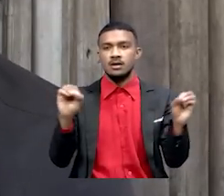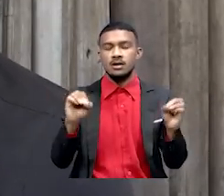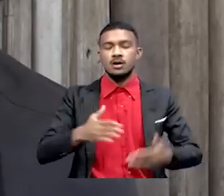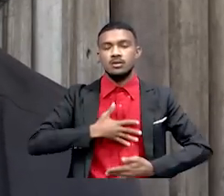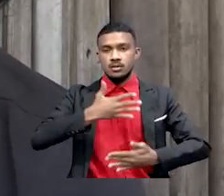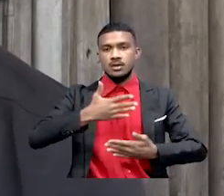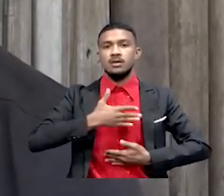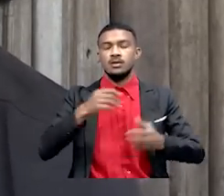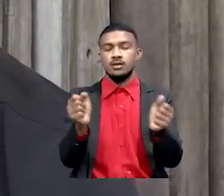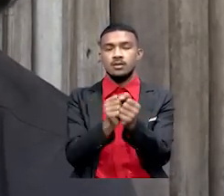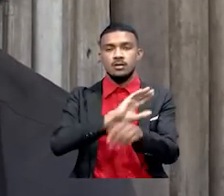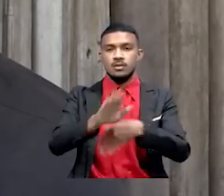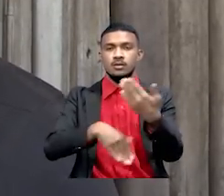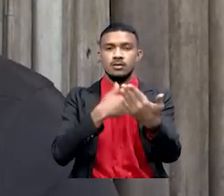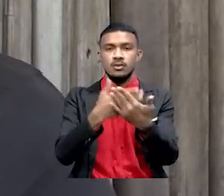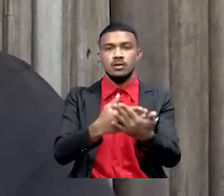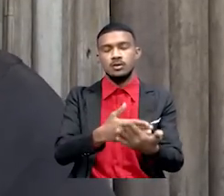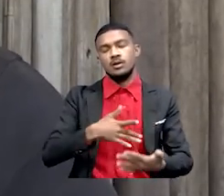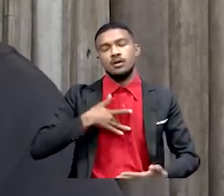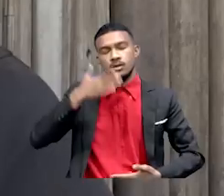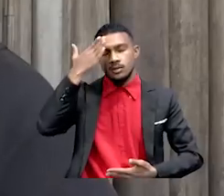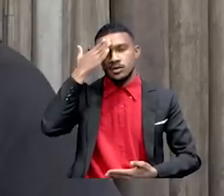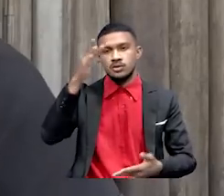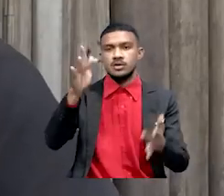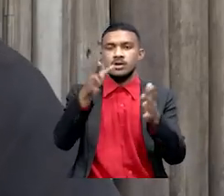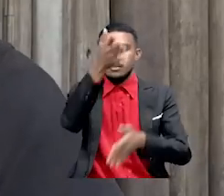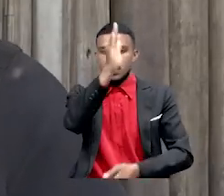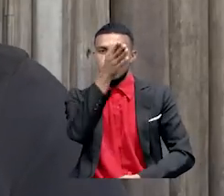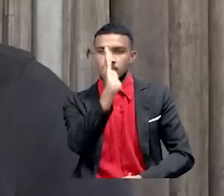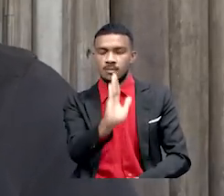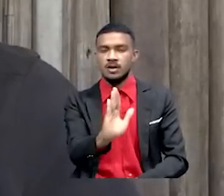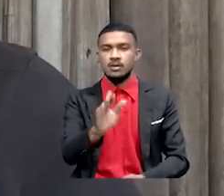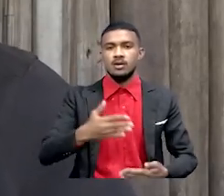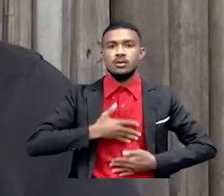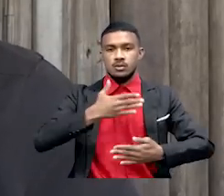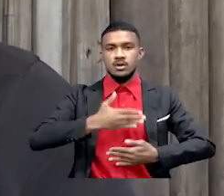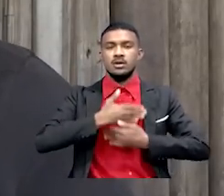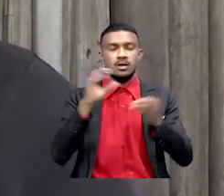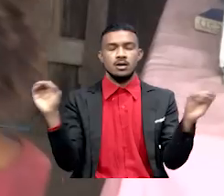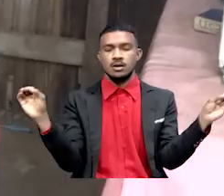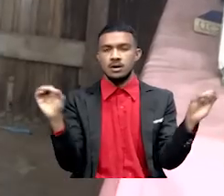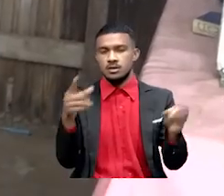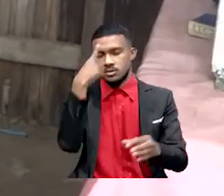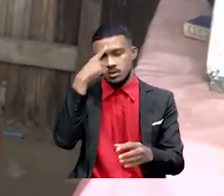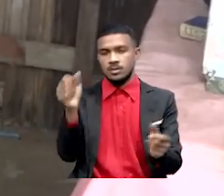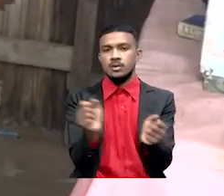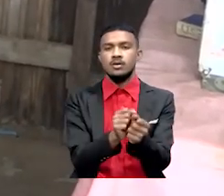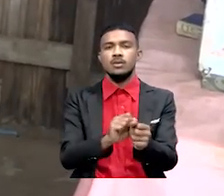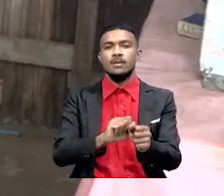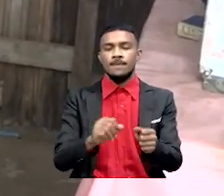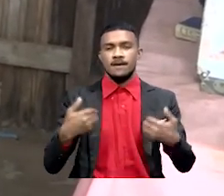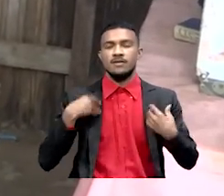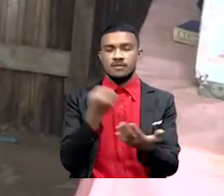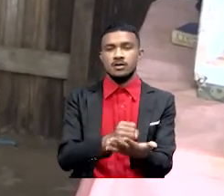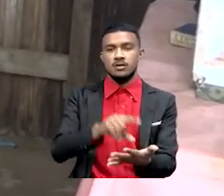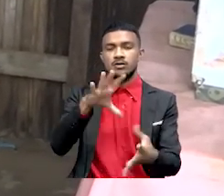è bototu depende ba plano husina maromak contenti la os tamba ya bototu mai be contenti ne